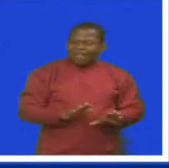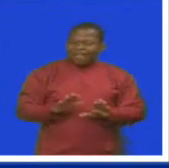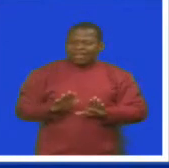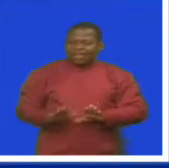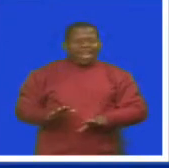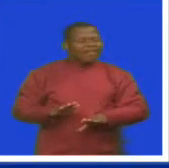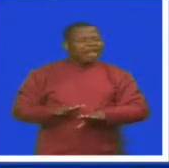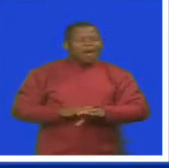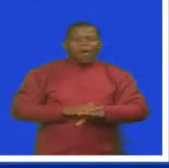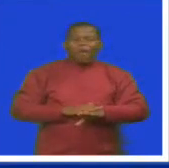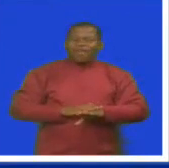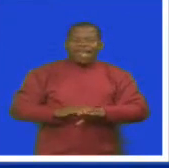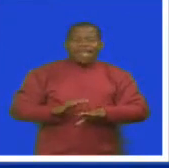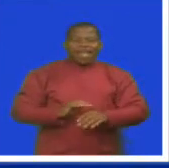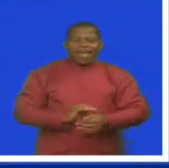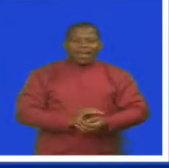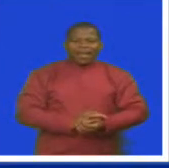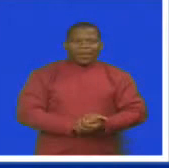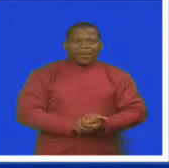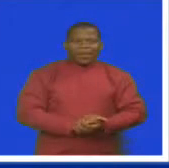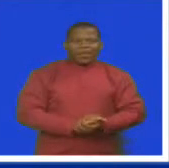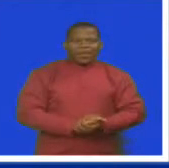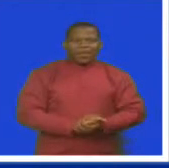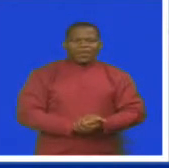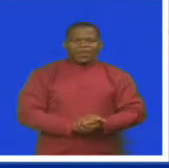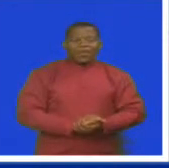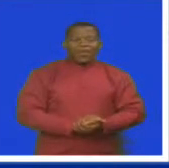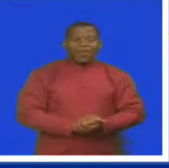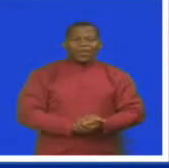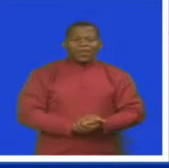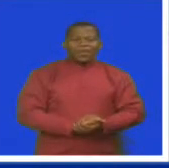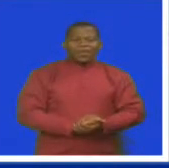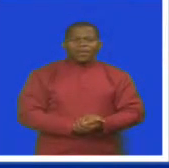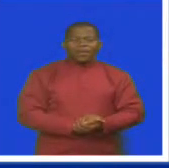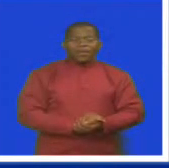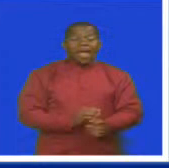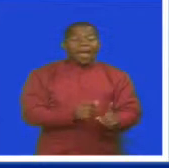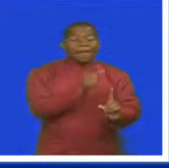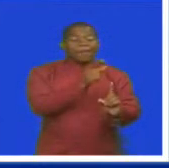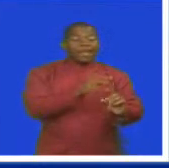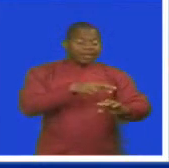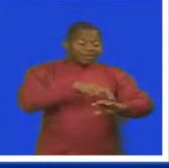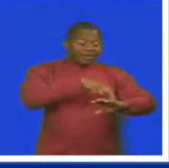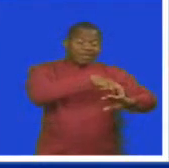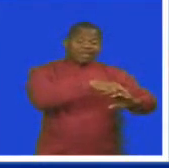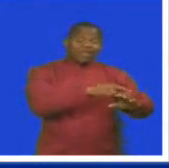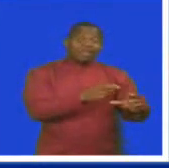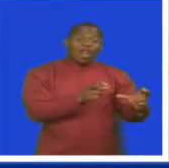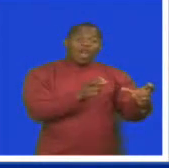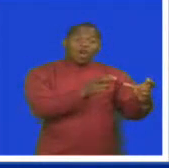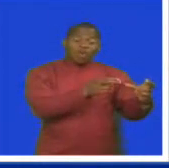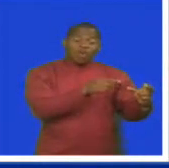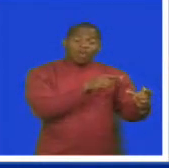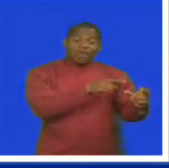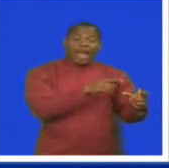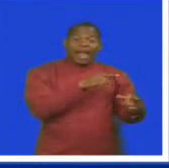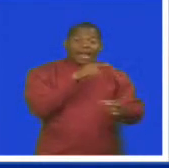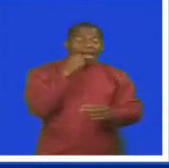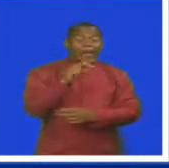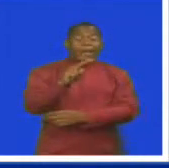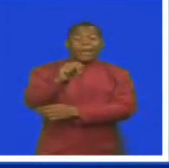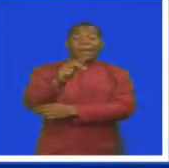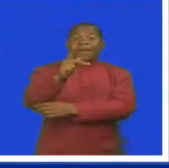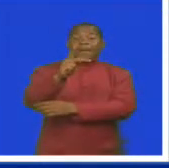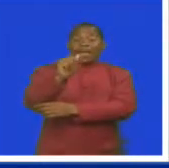sihleli sisele sivese maswati. Libe bathamelele licembu noNkambule uchazile ukuthi le mbi yemkhuhlane iCOVID-19 lebhekene